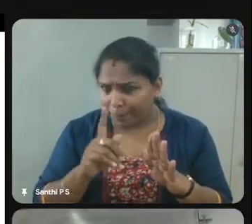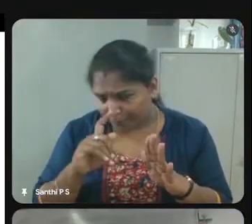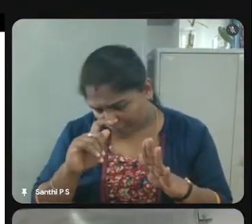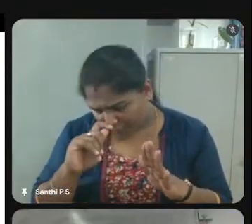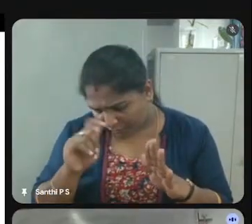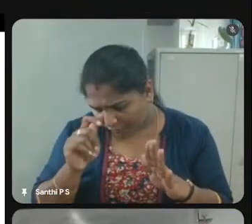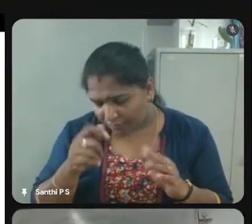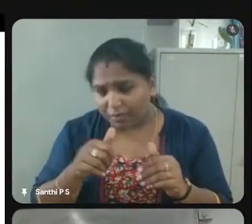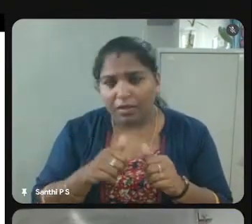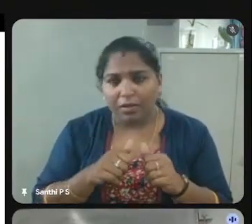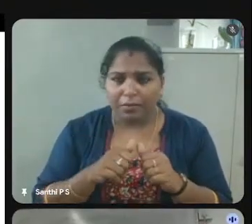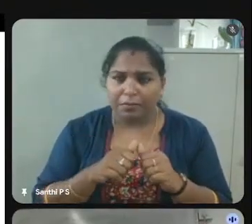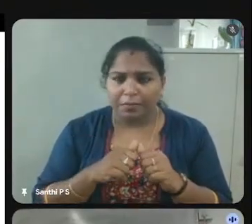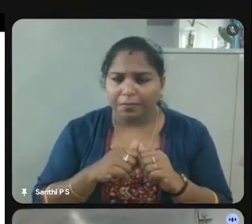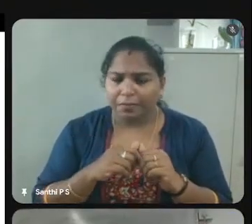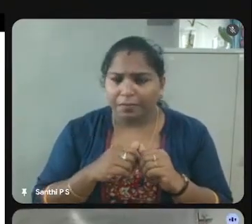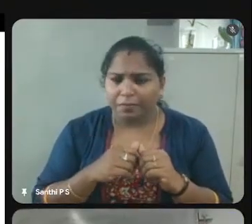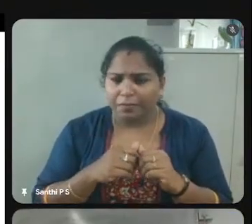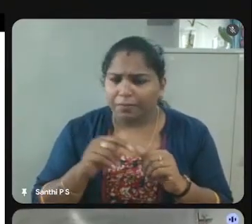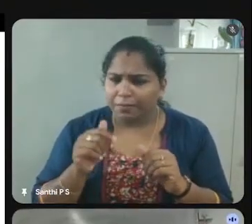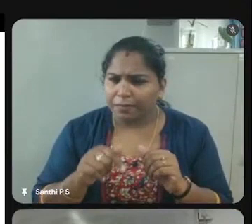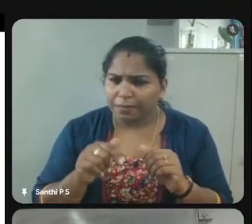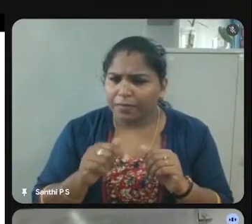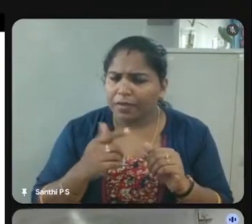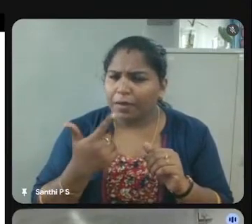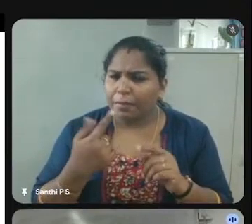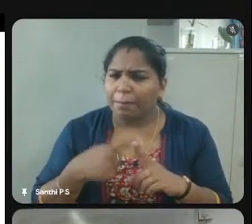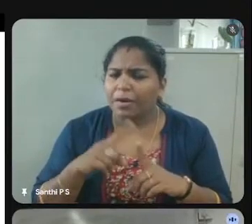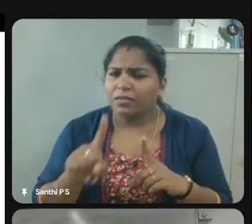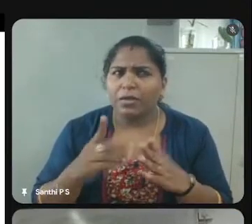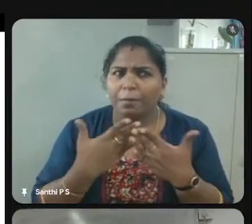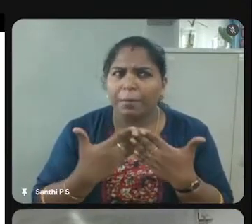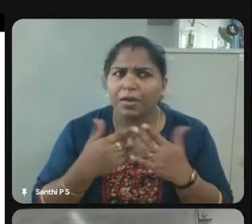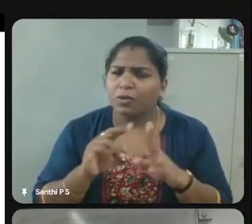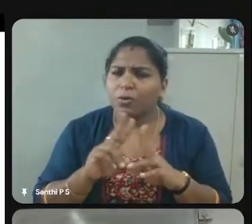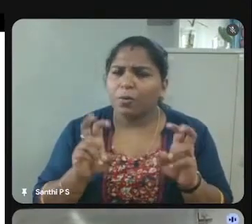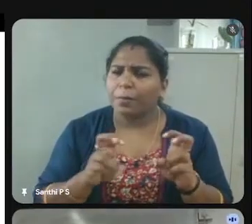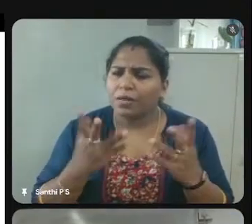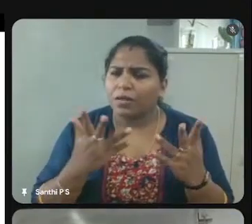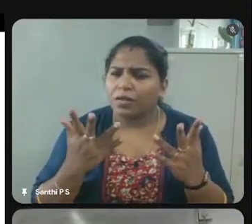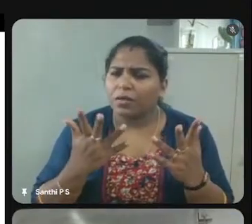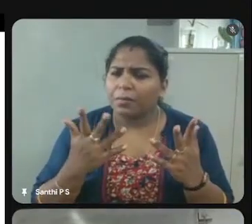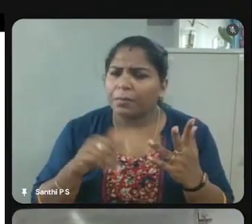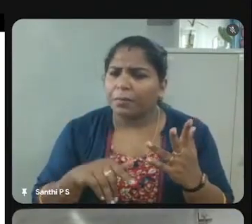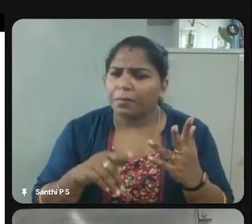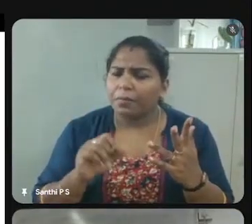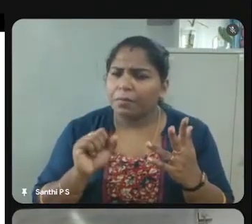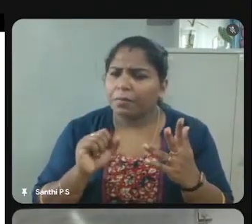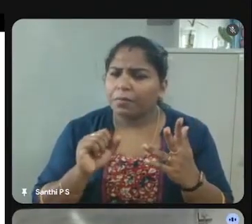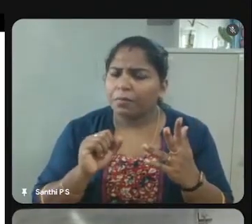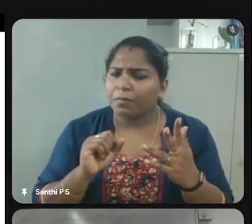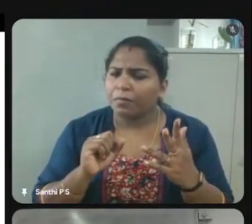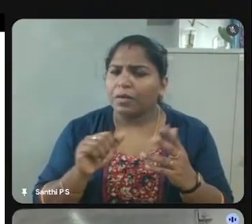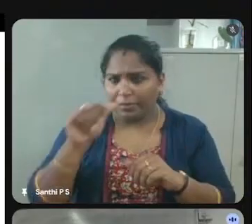ഇംഗ്ലീഷിന് A ഉണ്ടായിരുന്നു. ശരി. ഇപ്പം ഏത് വിഷയമാ +1 എടുത്തിരിക്കുന്നത്? ഇപ്പൊ അവന്റെ ഇഷ്ടപ്രകാരം ഞങ്ങൾ